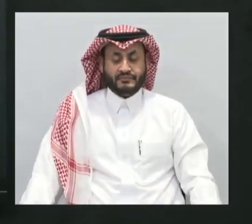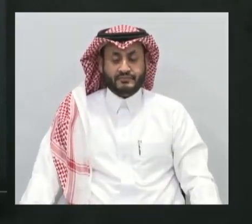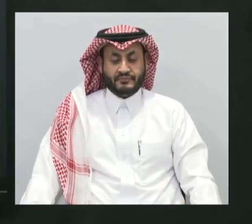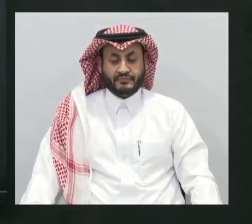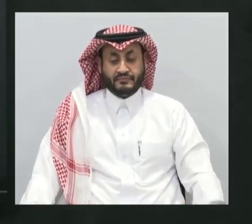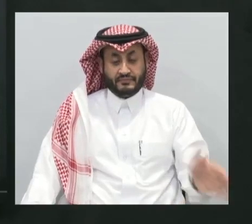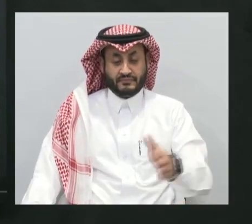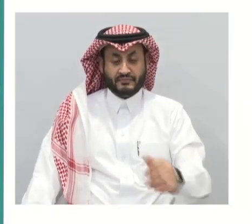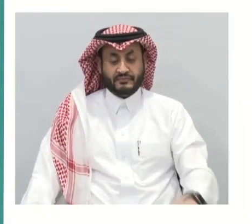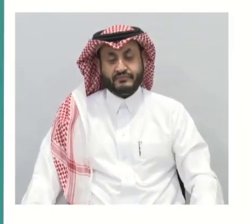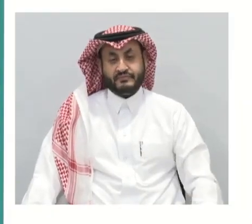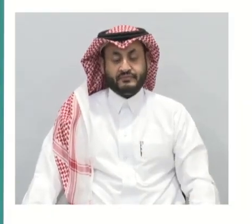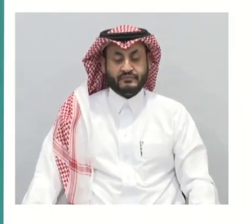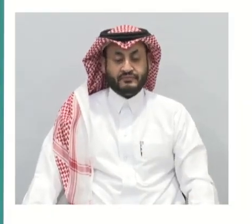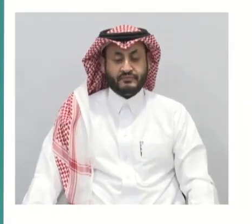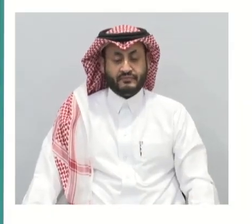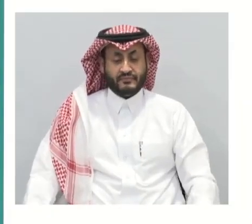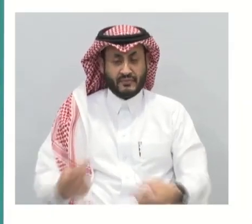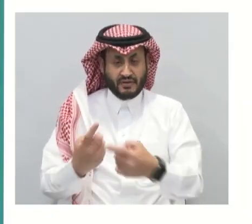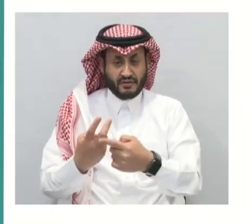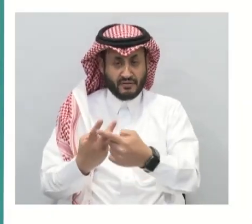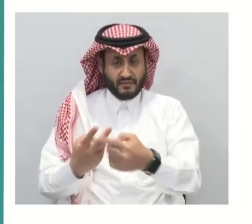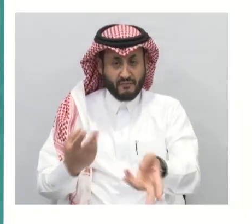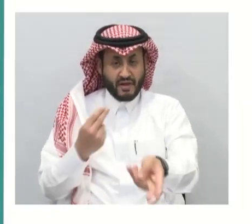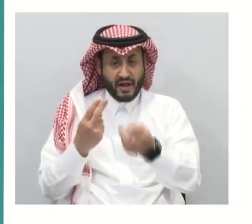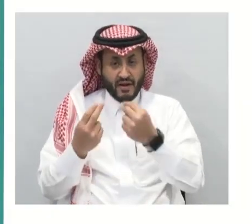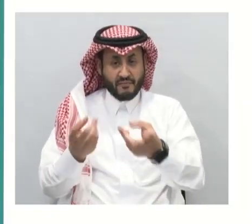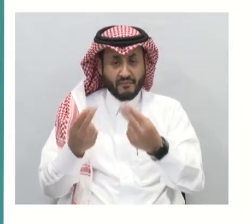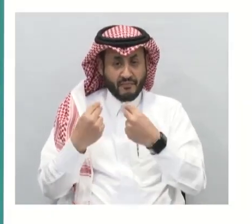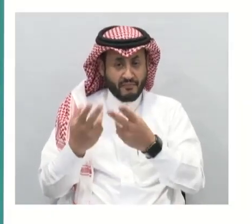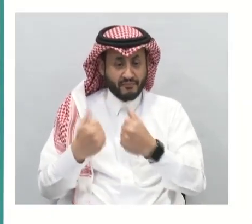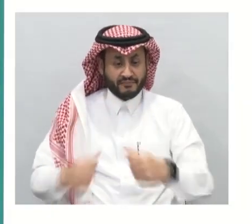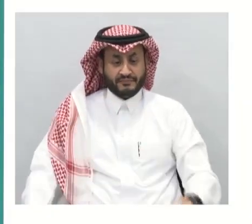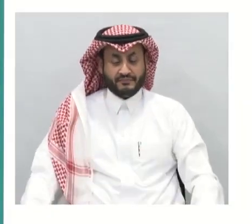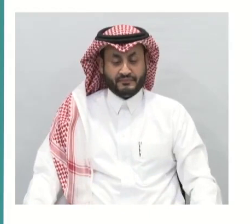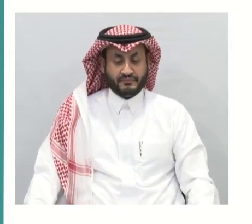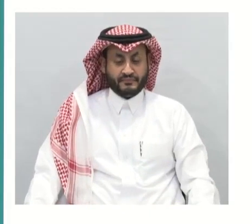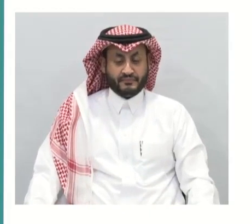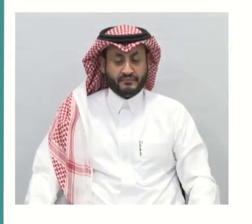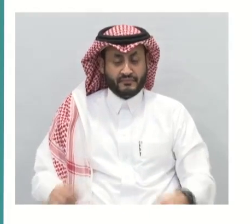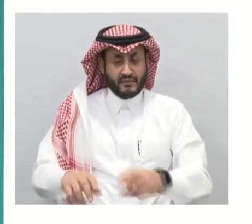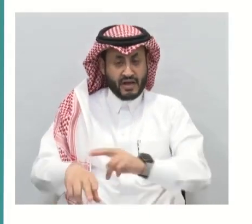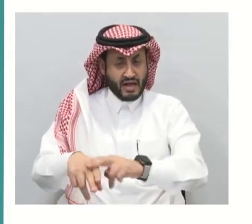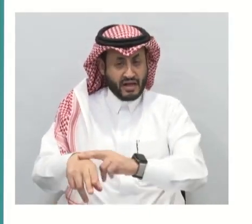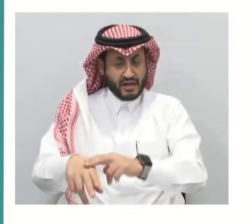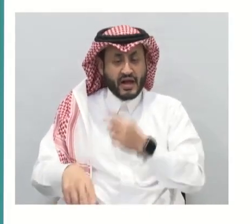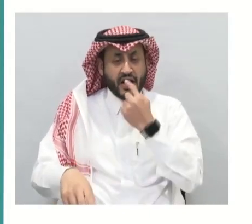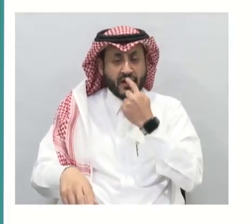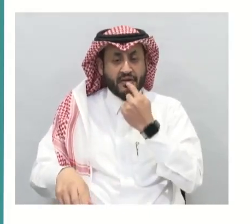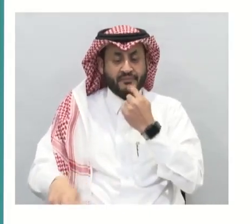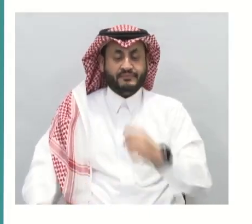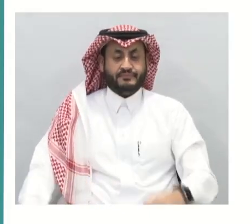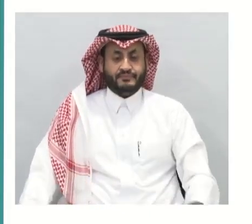من الحواس ذكرنا مستقبلات حسيه اللي هي الاحساس واخذنا منها الجلد والشفتان